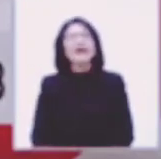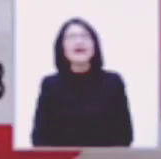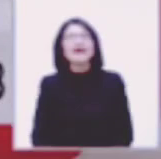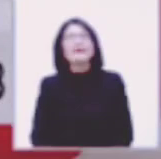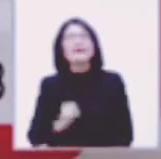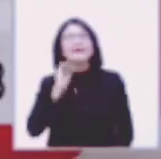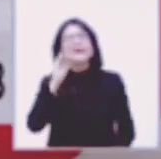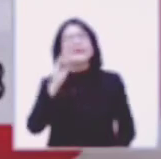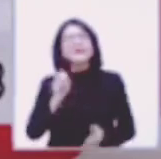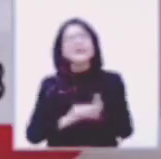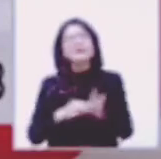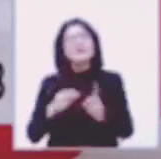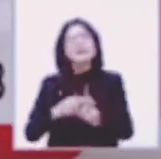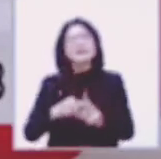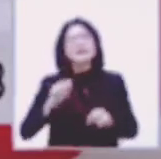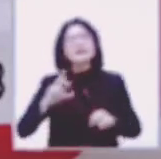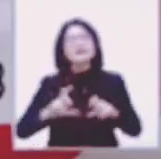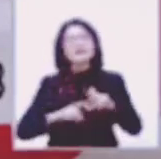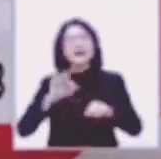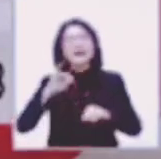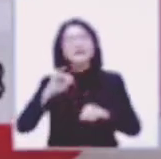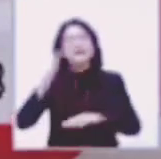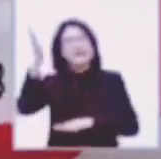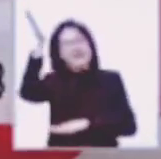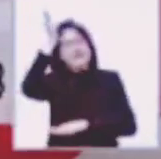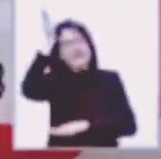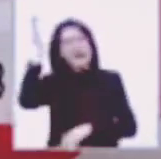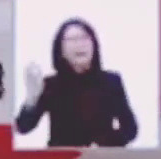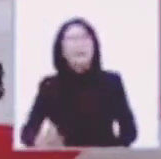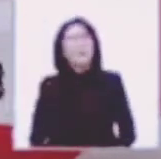inflasi hijau. Sesimpel itu.